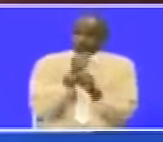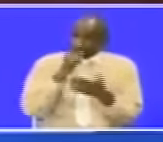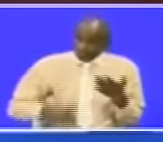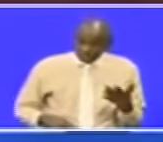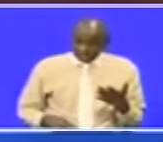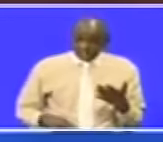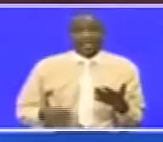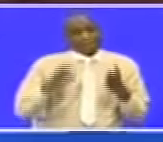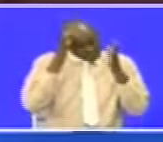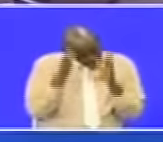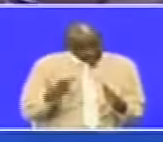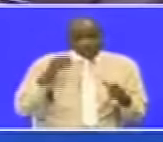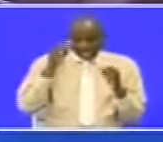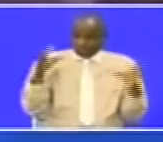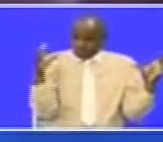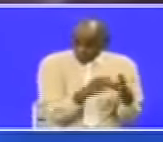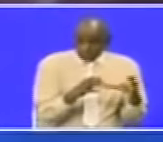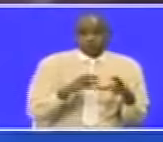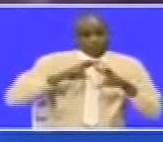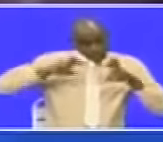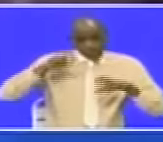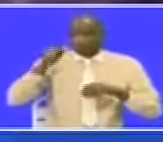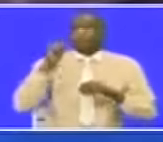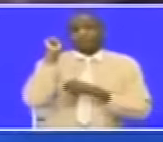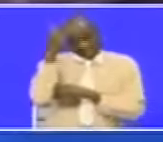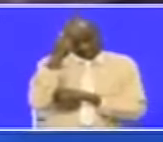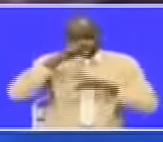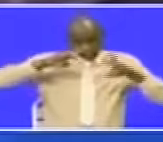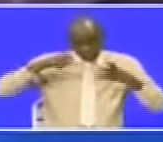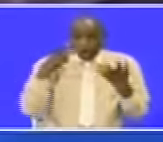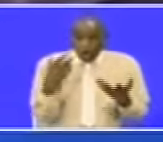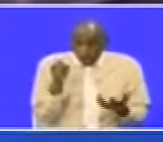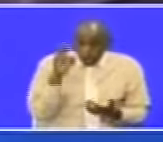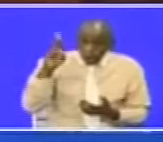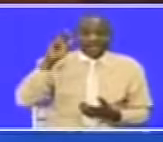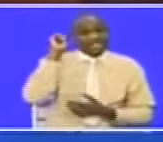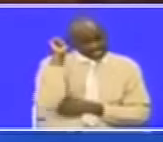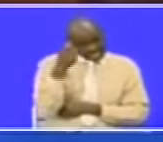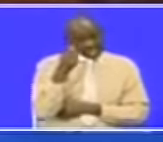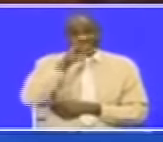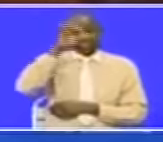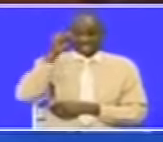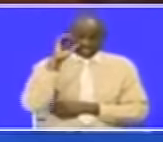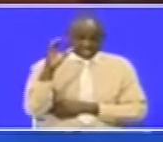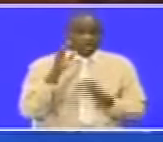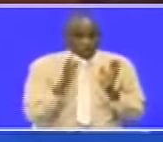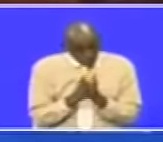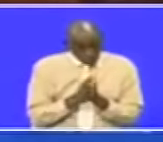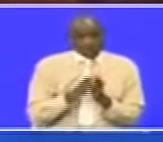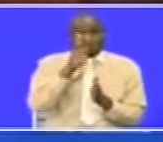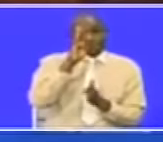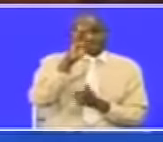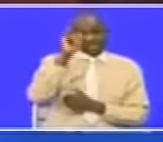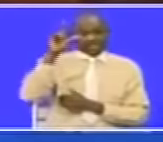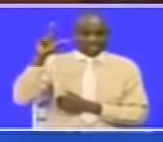kuwa atakayechunguzwa na jopo linaloteuliwa na rais au kutokana na ombi la Mkenya kwa JSC au kwa mswada wa JSC